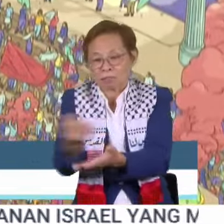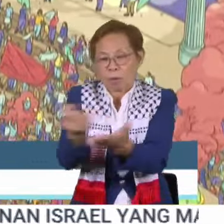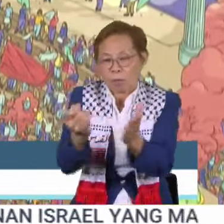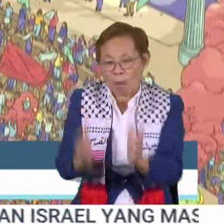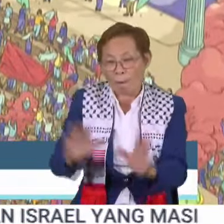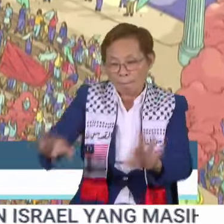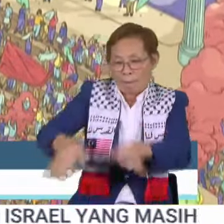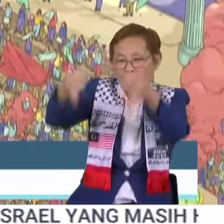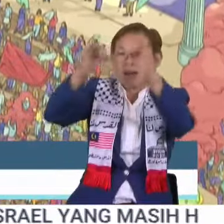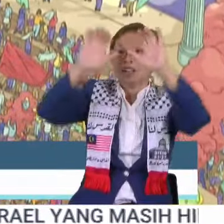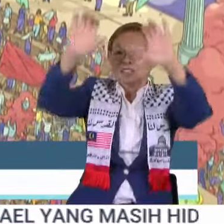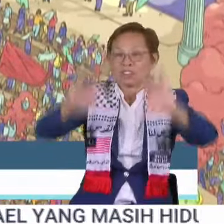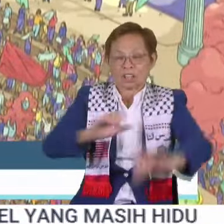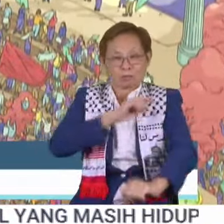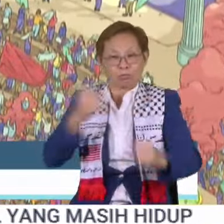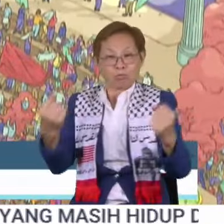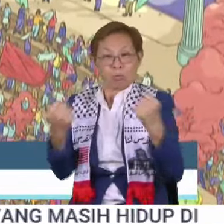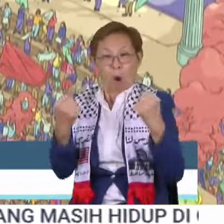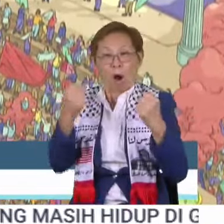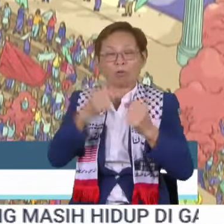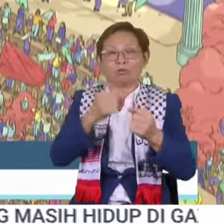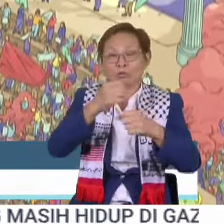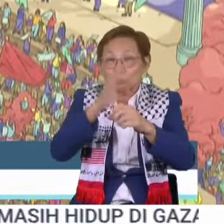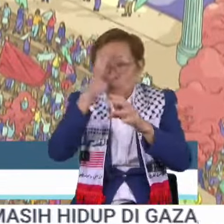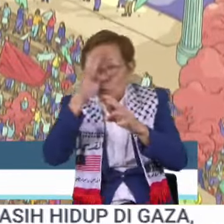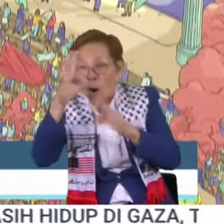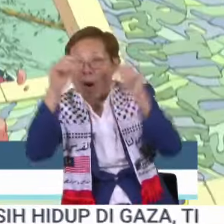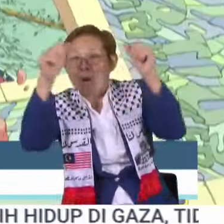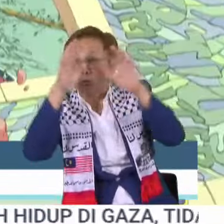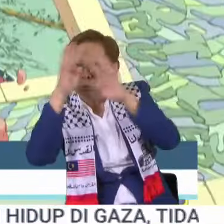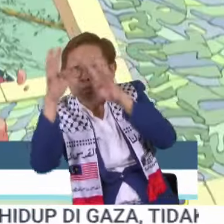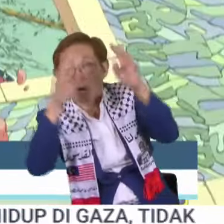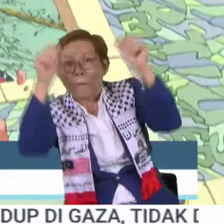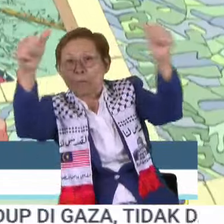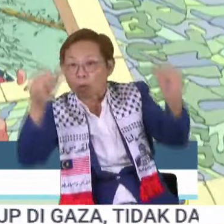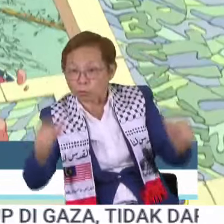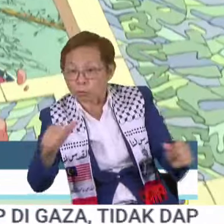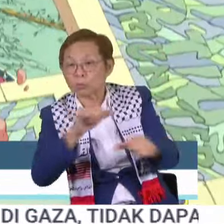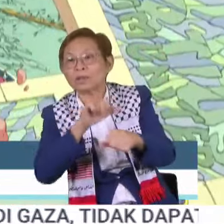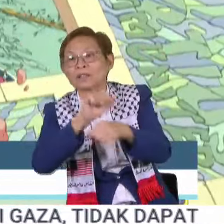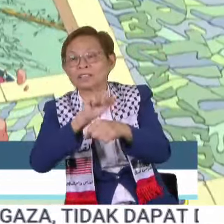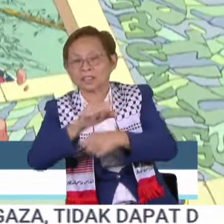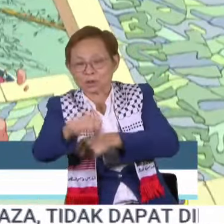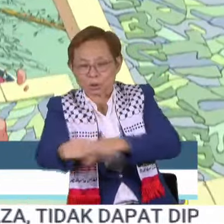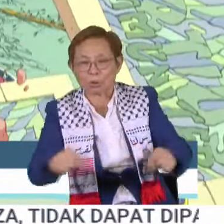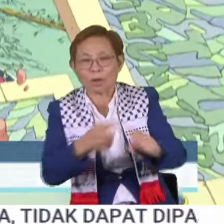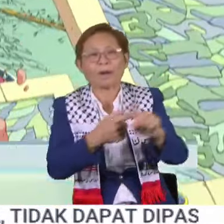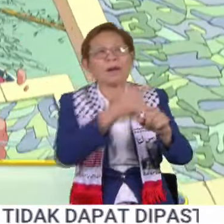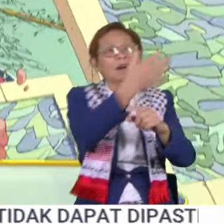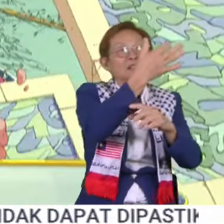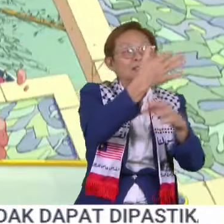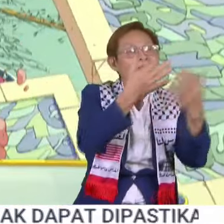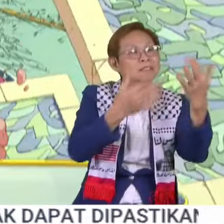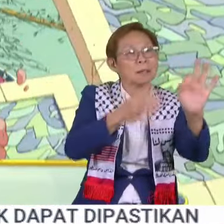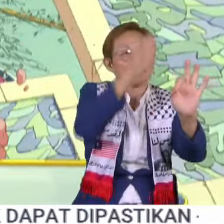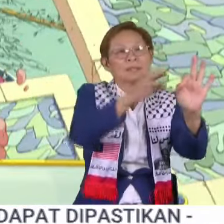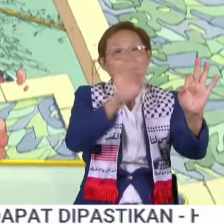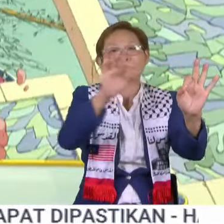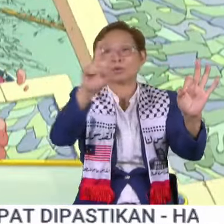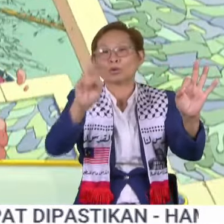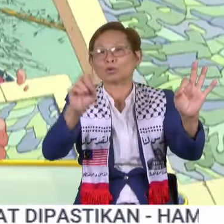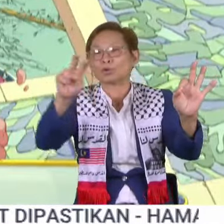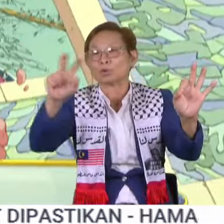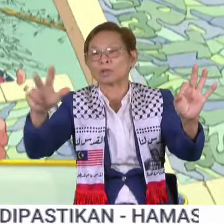ilustrator Paris dengan gaya yang bertenaga untuk mencipta poster berkenaan. Dia bekerja di studionya dari 19 September